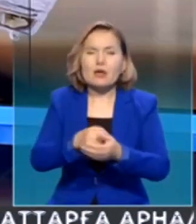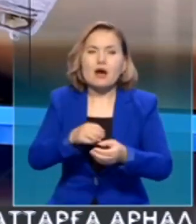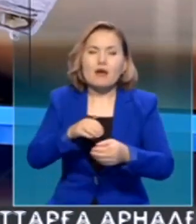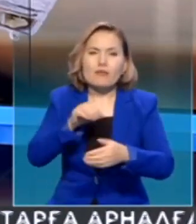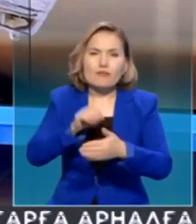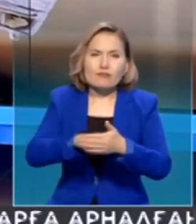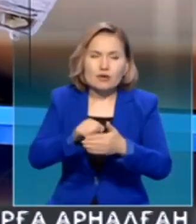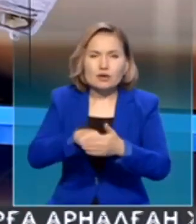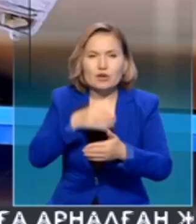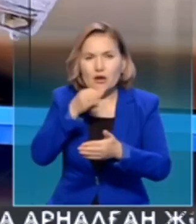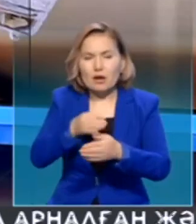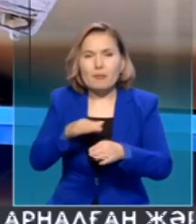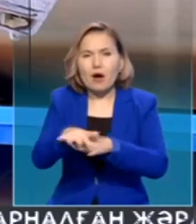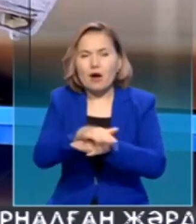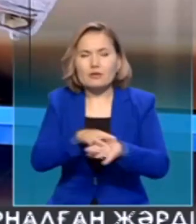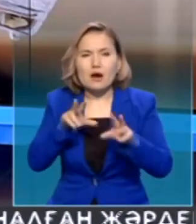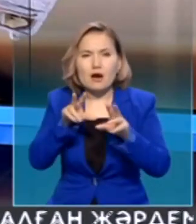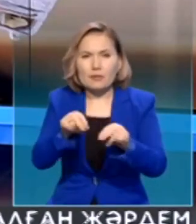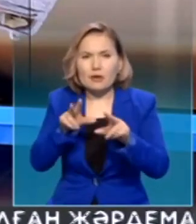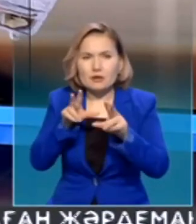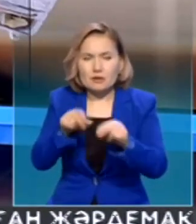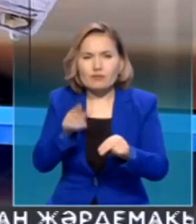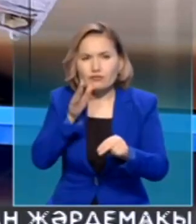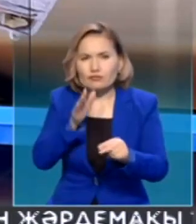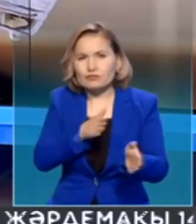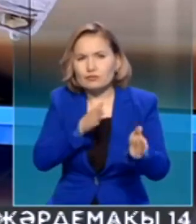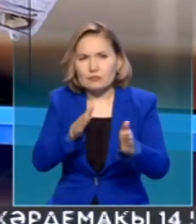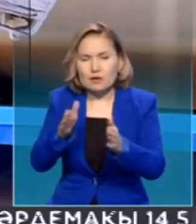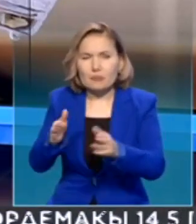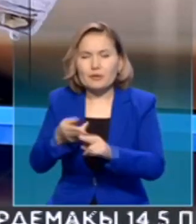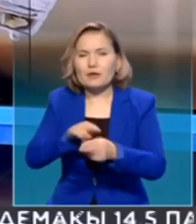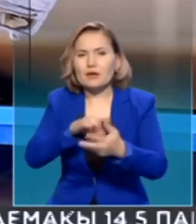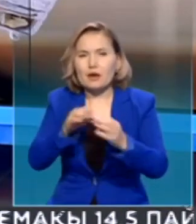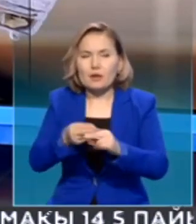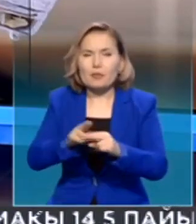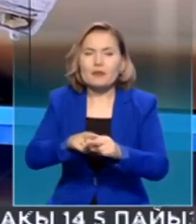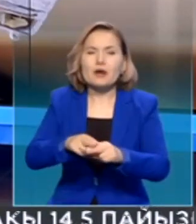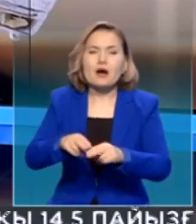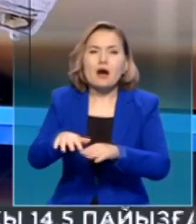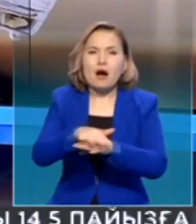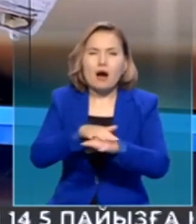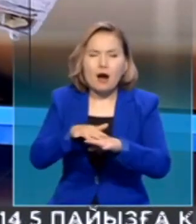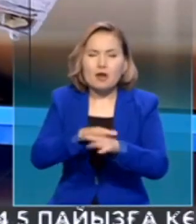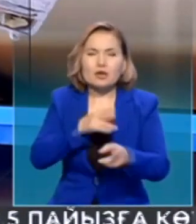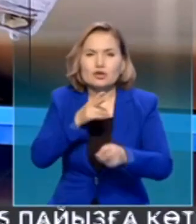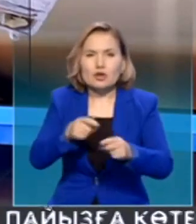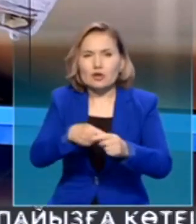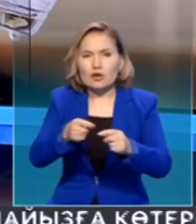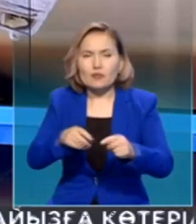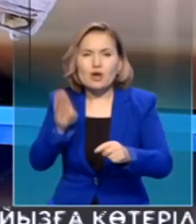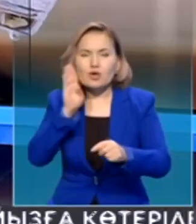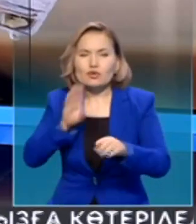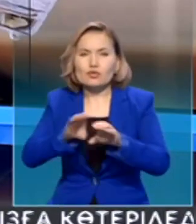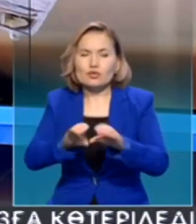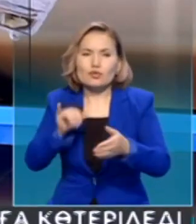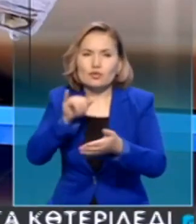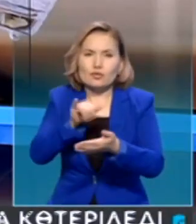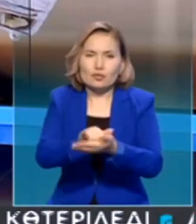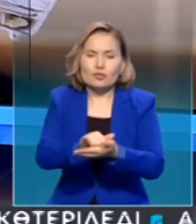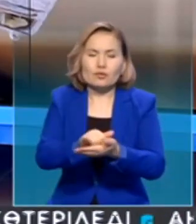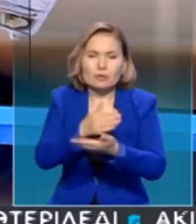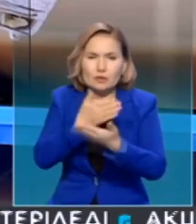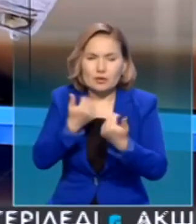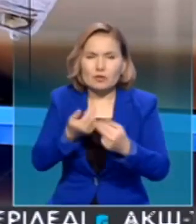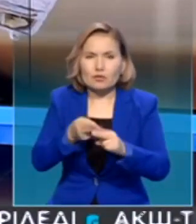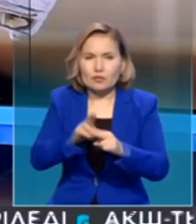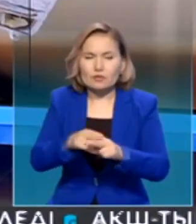сылтау айтып, халыққа уәде беруден аспай келеді. Әбден титықтаған тұрғындар тіпті су тартуға қажет құбырды да өздері